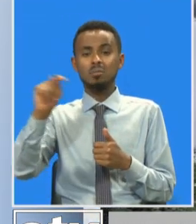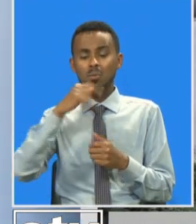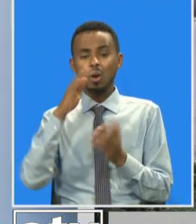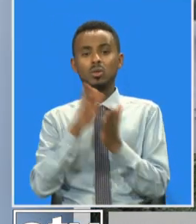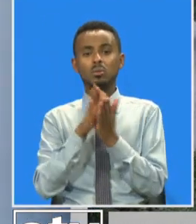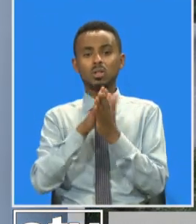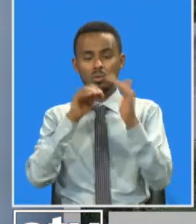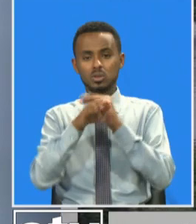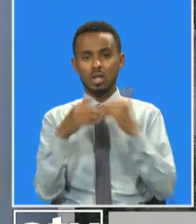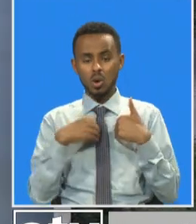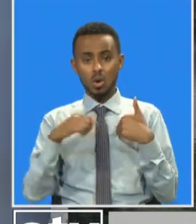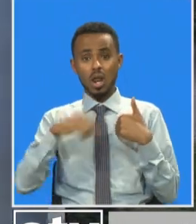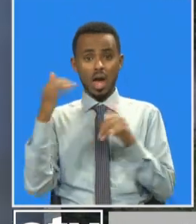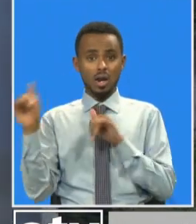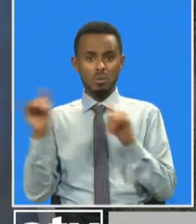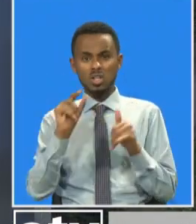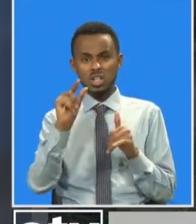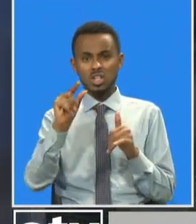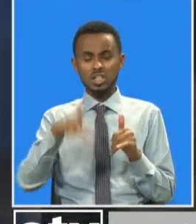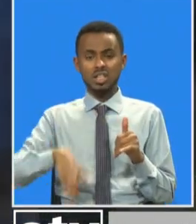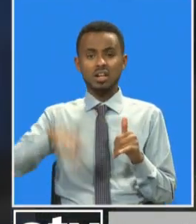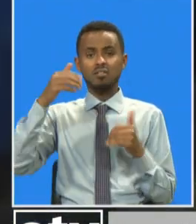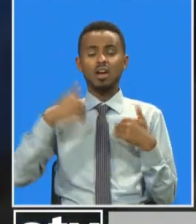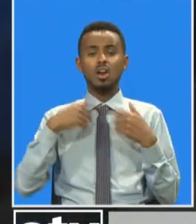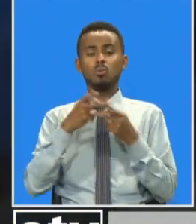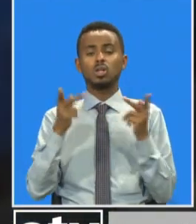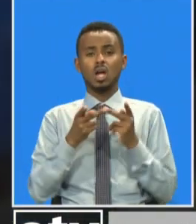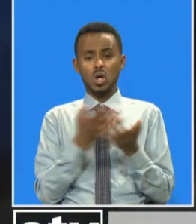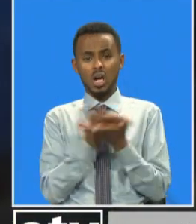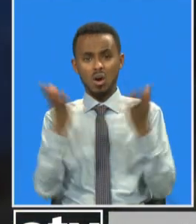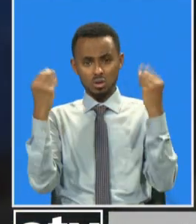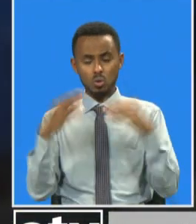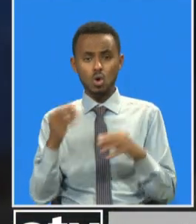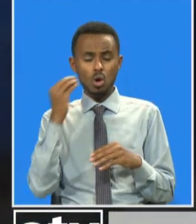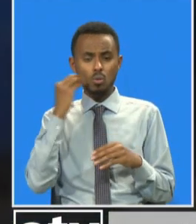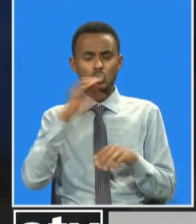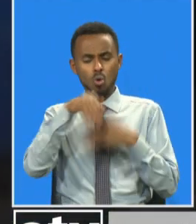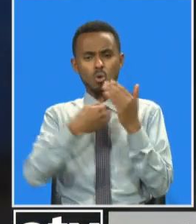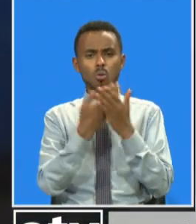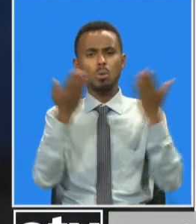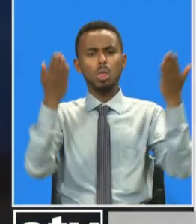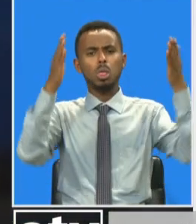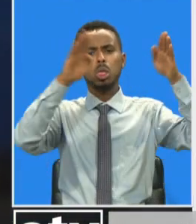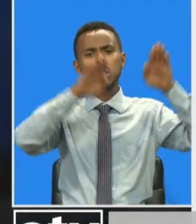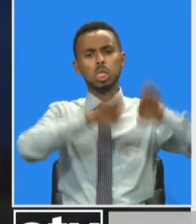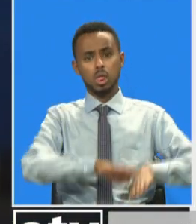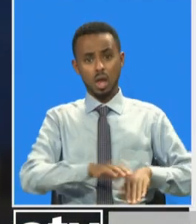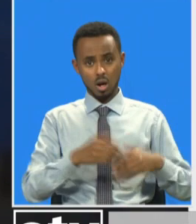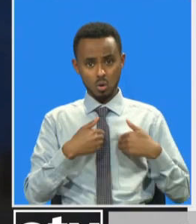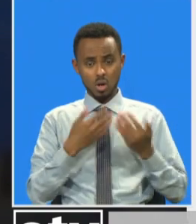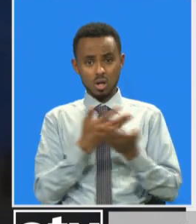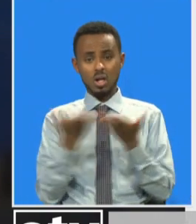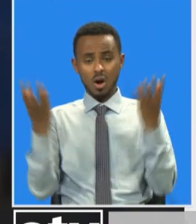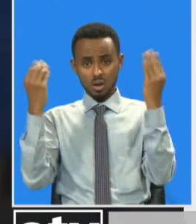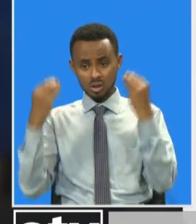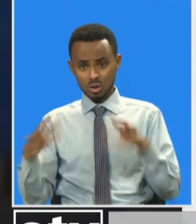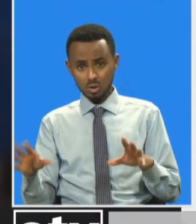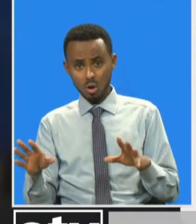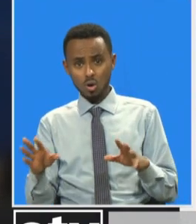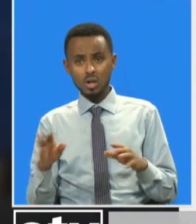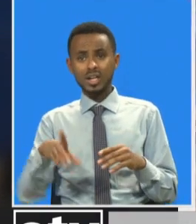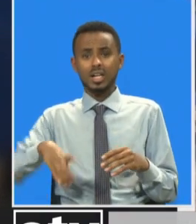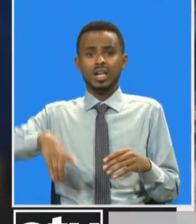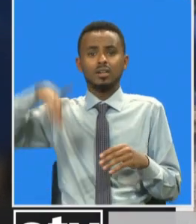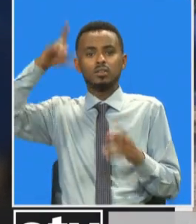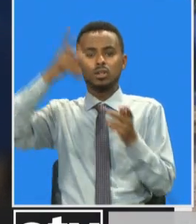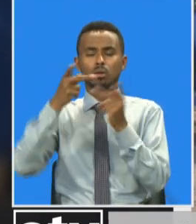ትምርት ቤት ውስጥ ነው። ሌላ ደግሞ ትንሽ ከፍ ያለ ቦታ አለ። ቃውን ጥሎ ቤቱ ሁሉ እየወደቀ ነው። ቃውን ጥሎ እዛ ከፍተኛው